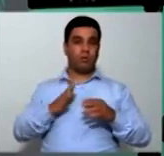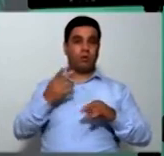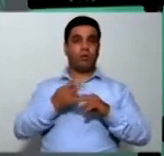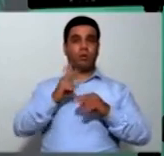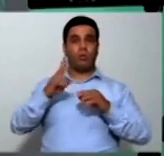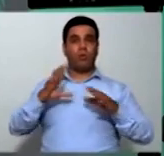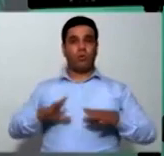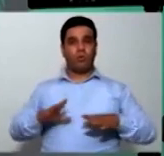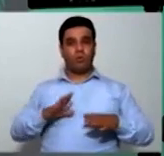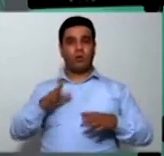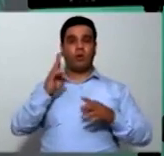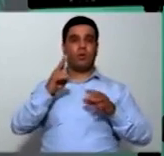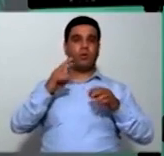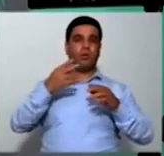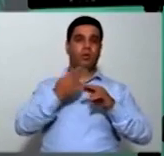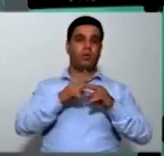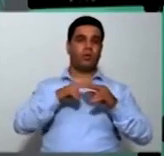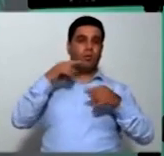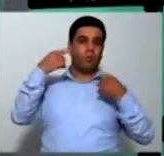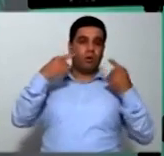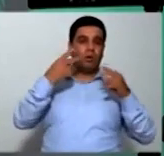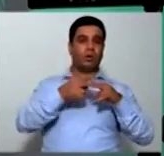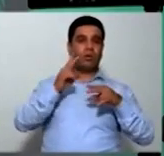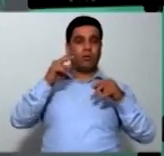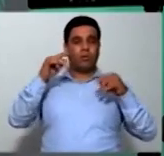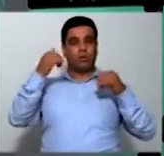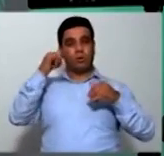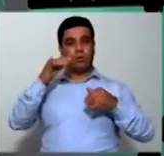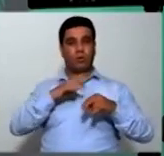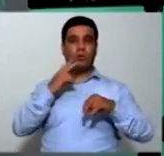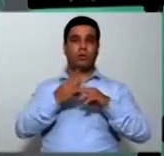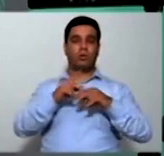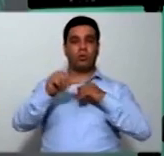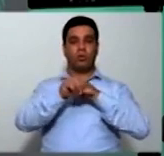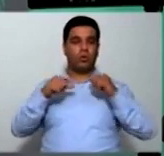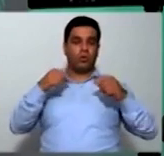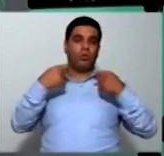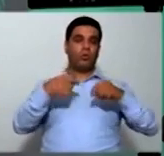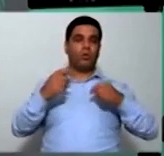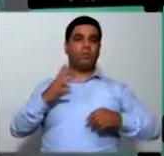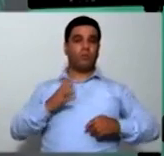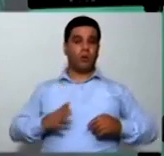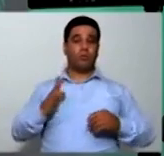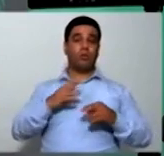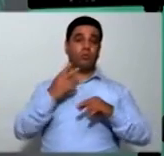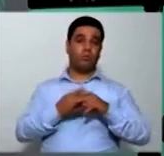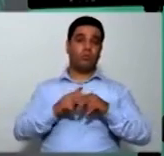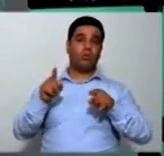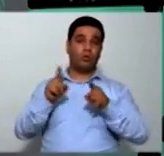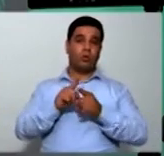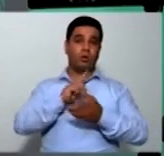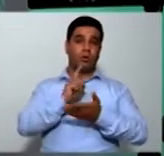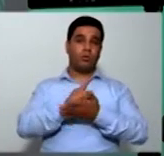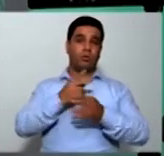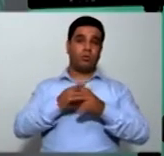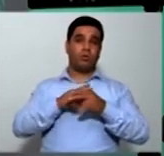bor bo'lgan xo'jaliklar esa chorvalarini so'yib, sotib ketishga majbur bo'ldilar. Bu ham albatta qishloqdagi